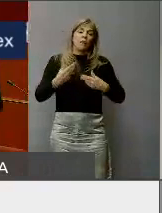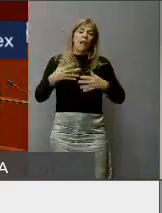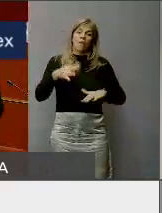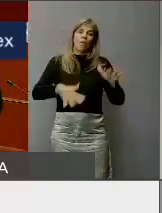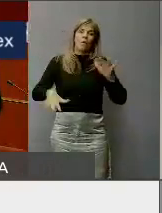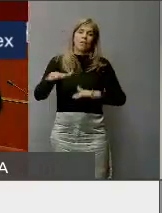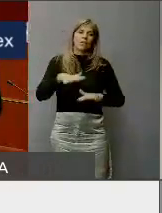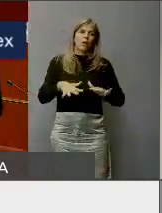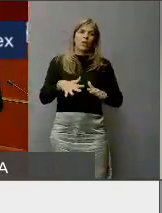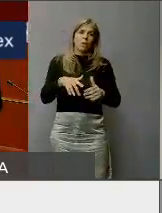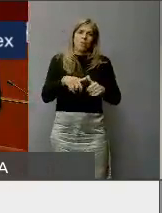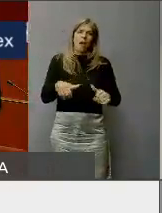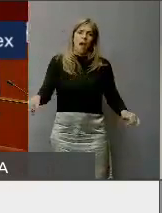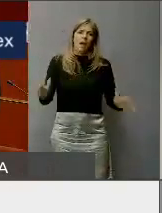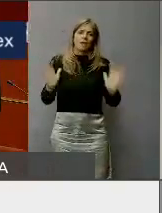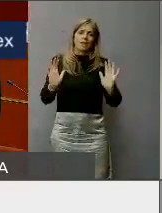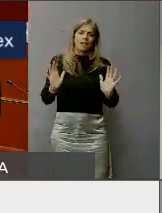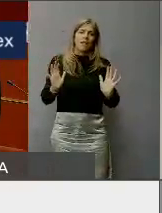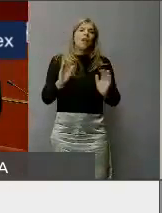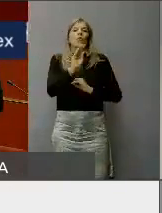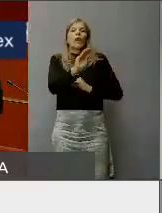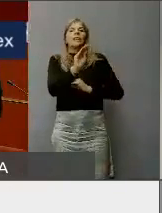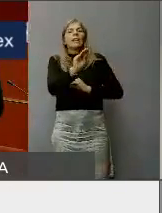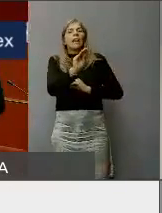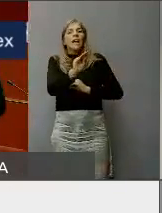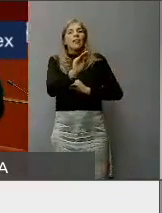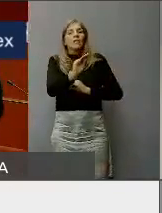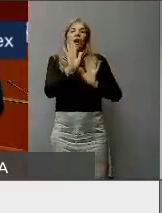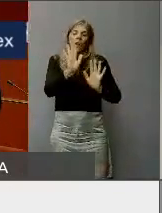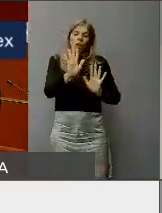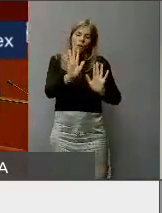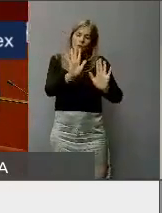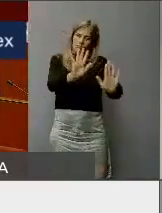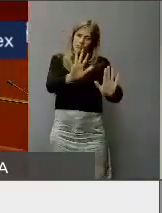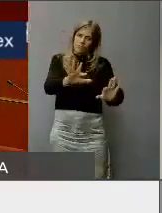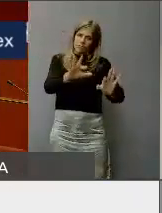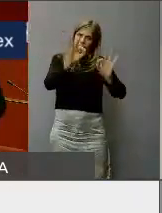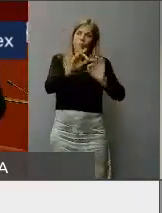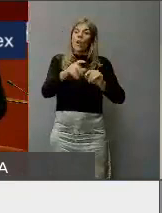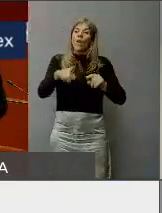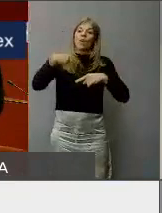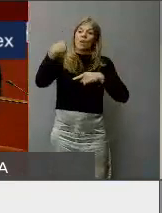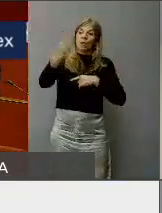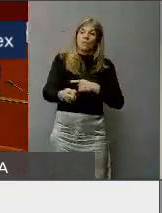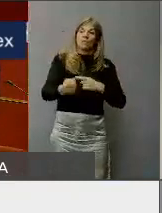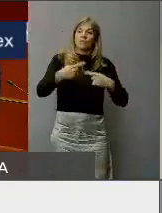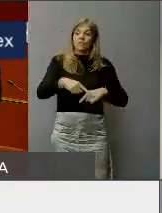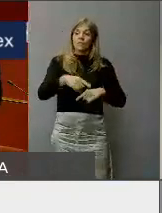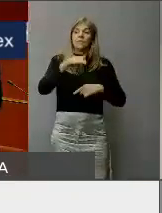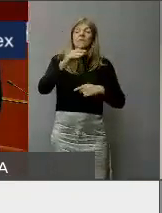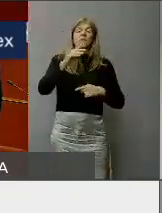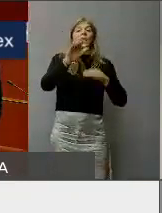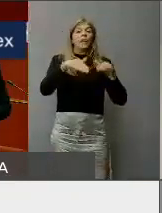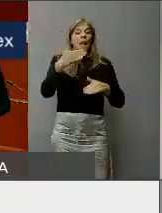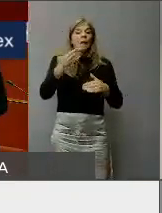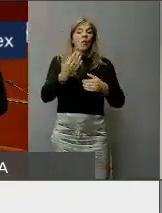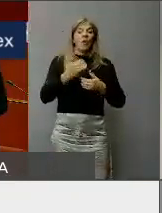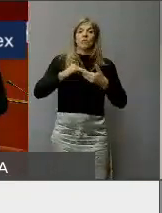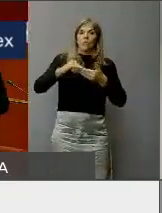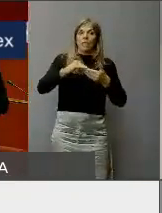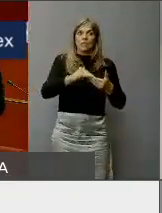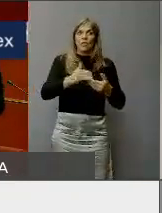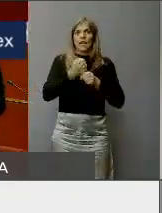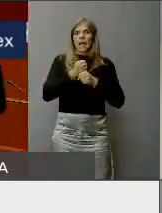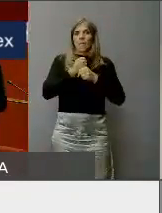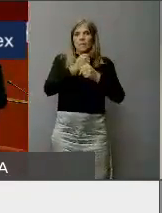per arrivare al punto la mia proposta è torniamo in commissione a odiamo i rappresentanti di questa associazione e ci vengano esibiti